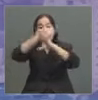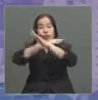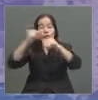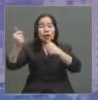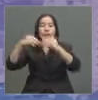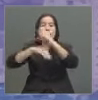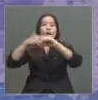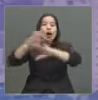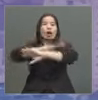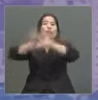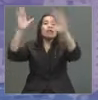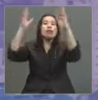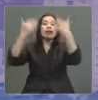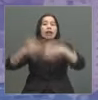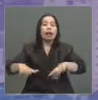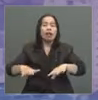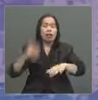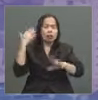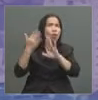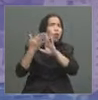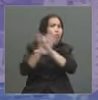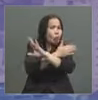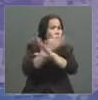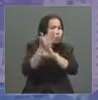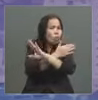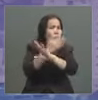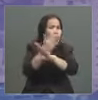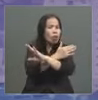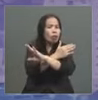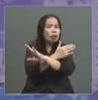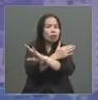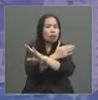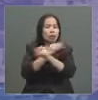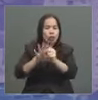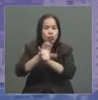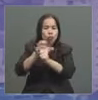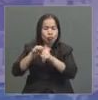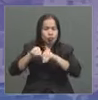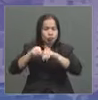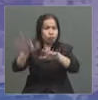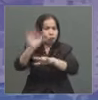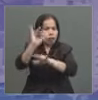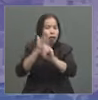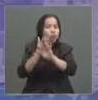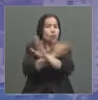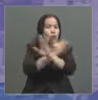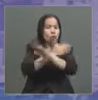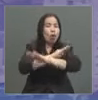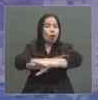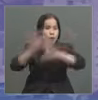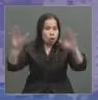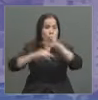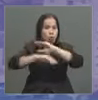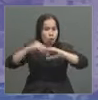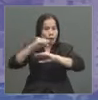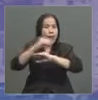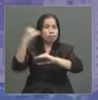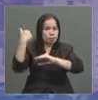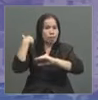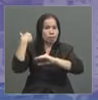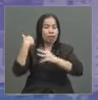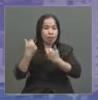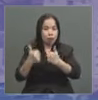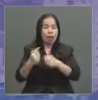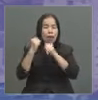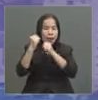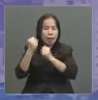การแล้วก็จริงๆยกเลิกตั้งแต่ก่อนที่การแพร่ระบาดจะรุนแรงในจุดนี้นะครับก็ได้ทยอ